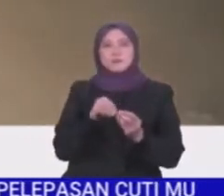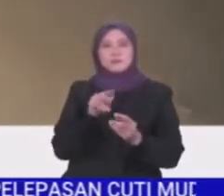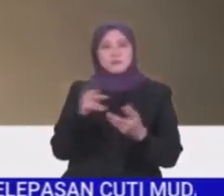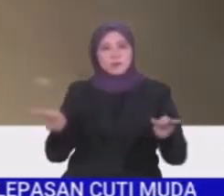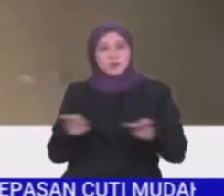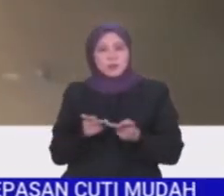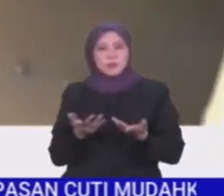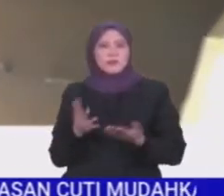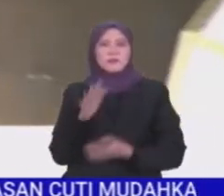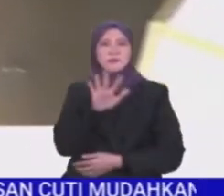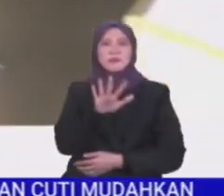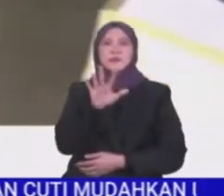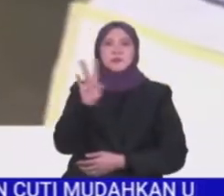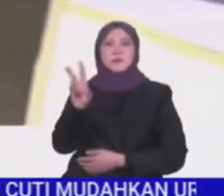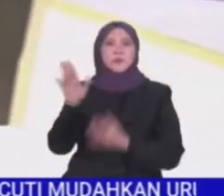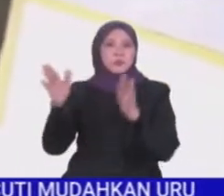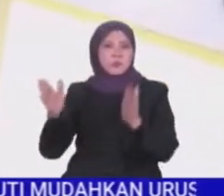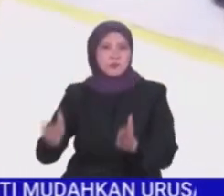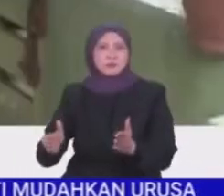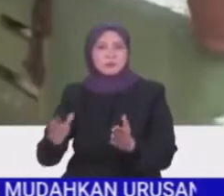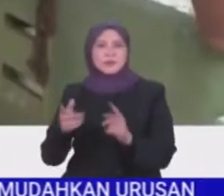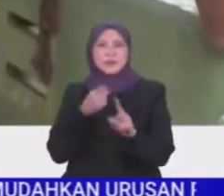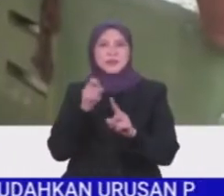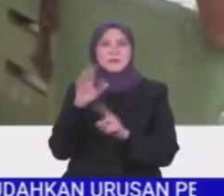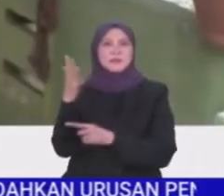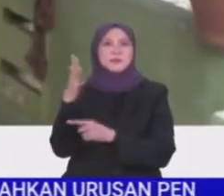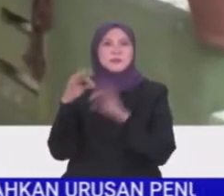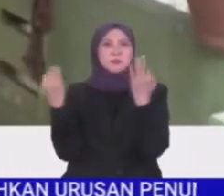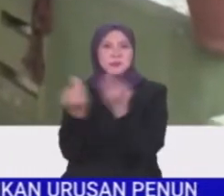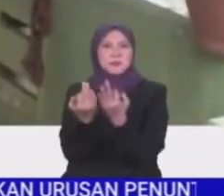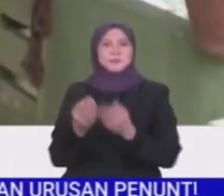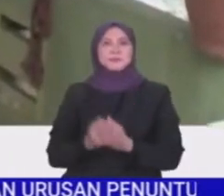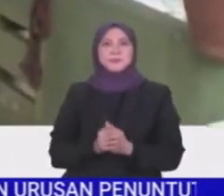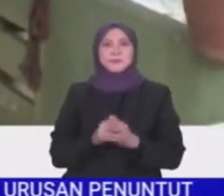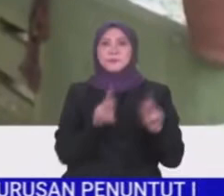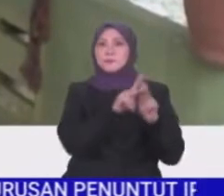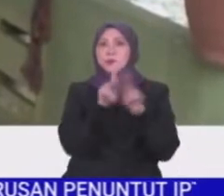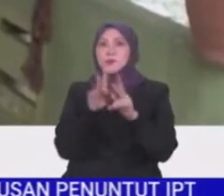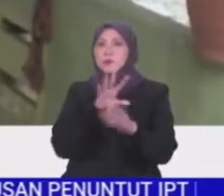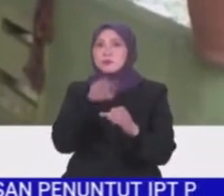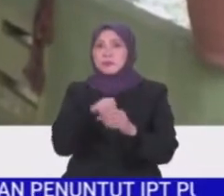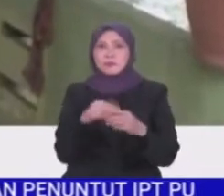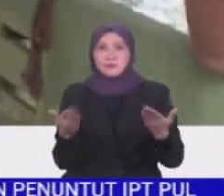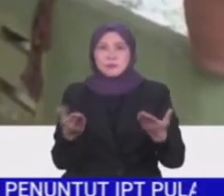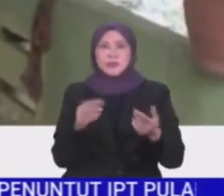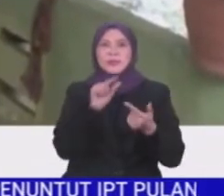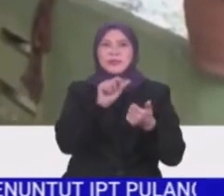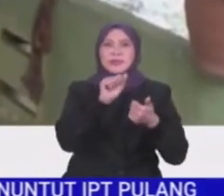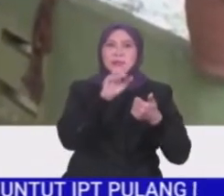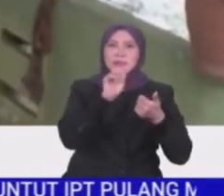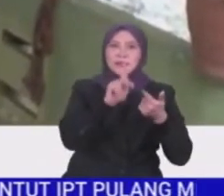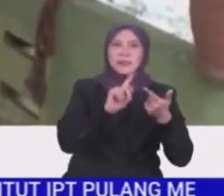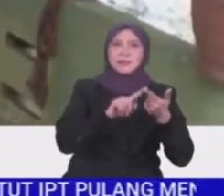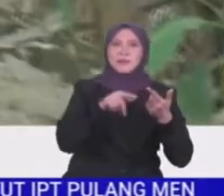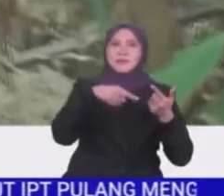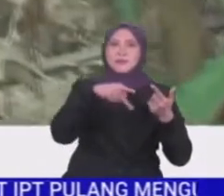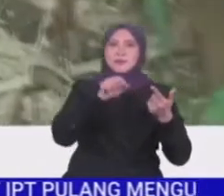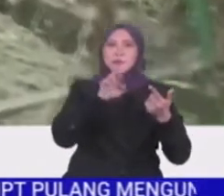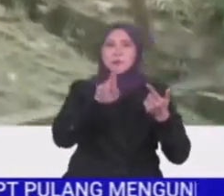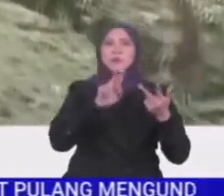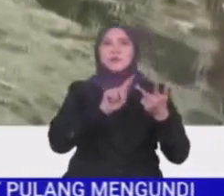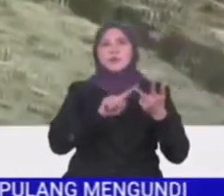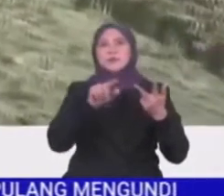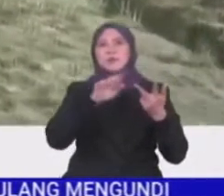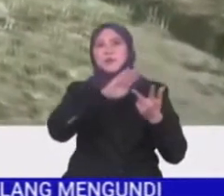terjejas adalah 57 penduduk daripada 15 keluarga. Antara kampung yang terlibat adalah Kampung Gadik, Kampung Punggur, Kampung